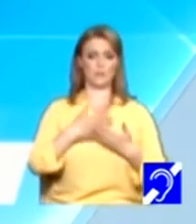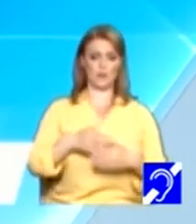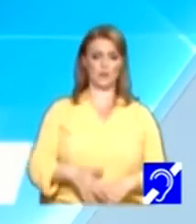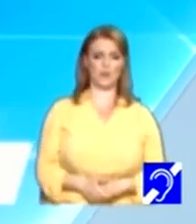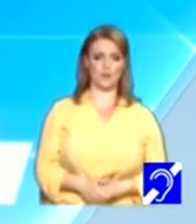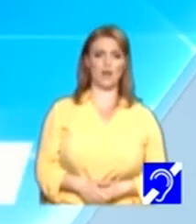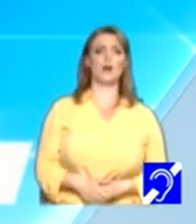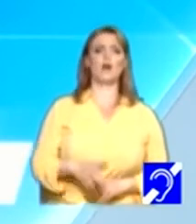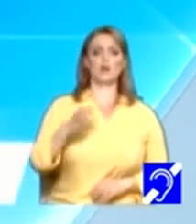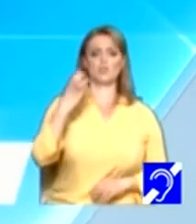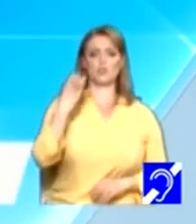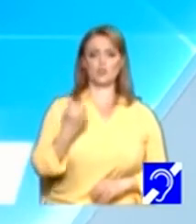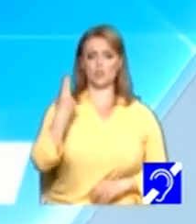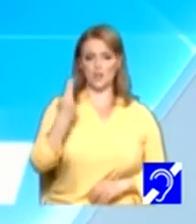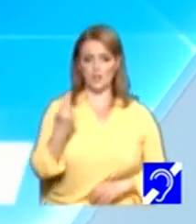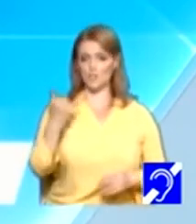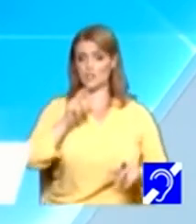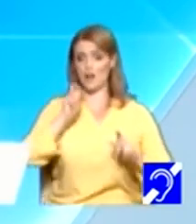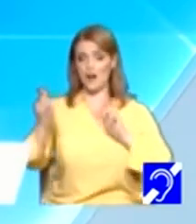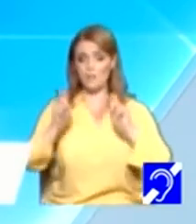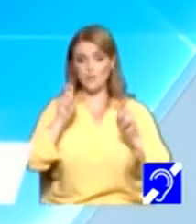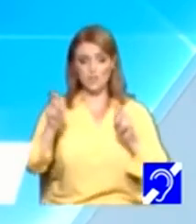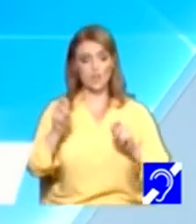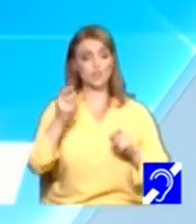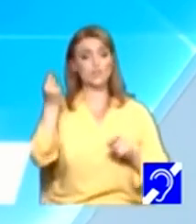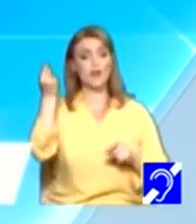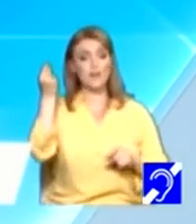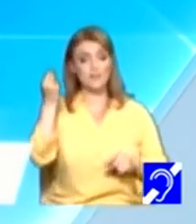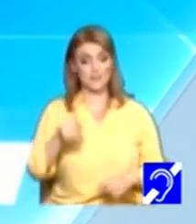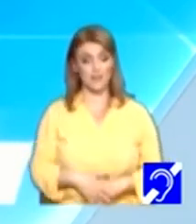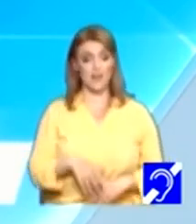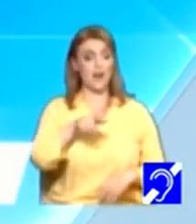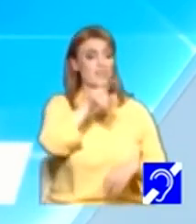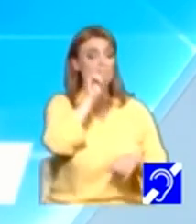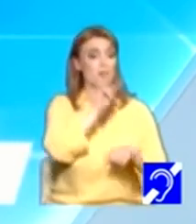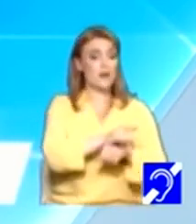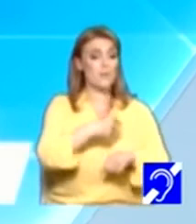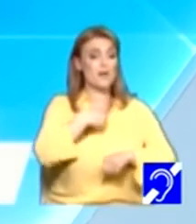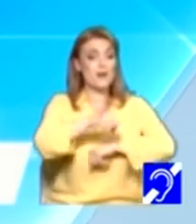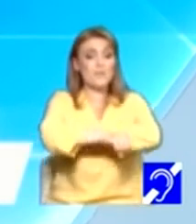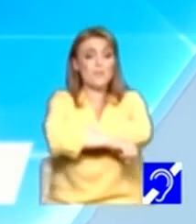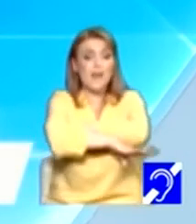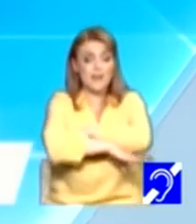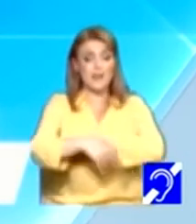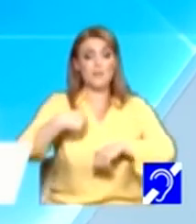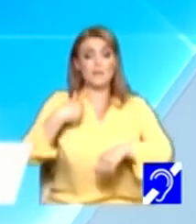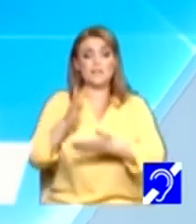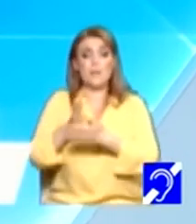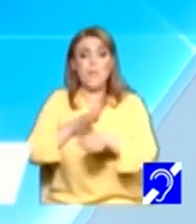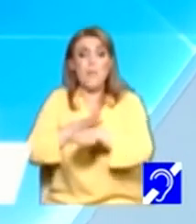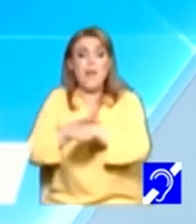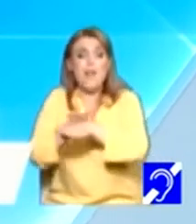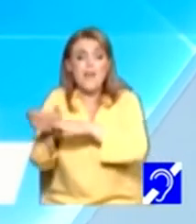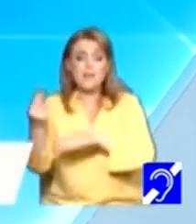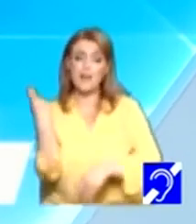de lei la fiecare sat. Fraților, vă mint! Suntem săraci, suntem plini de datorii. Ei vă mai